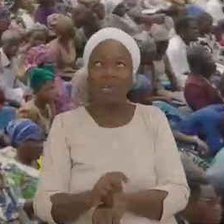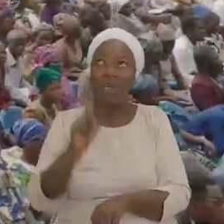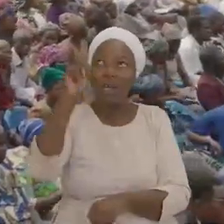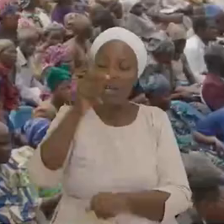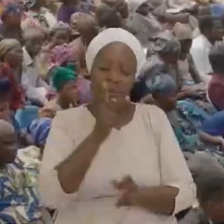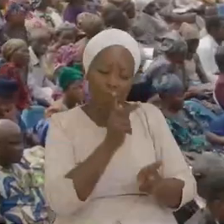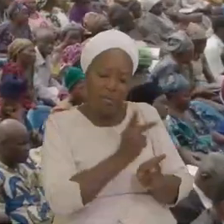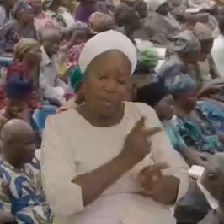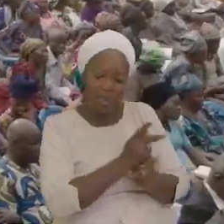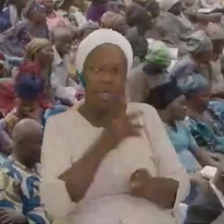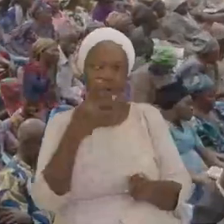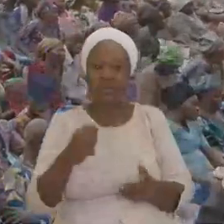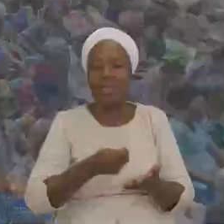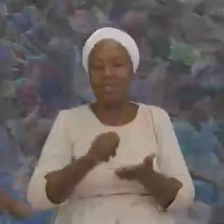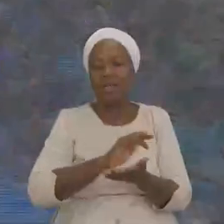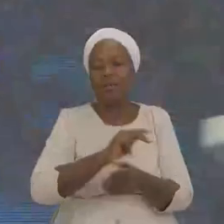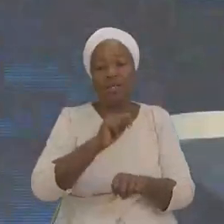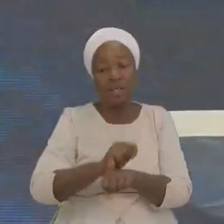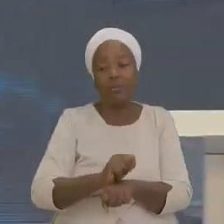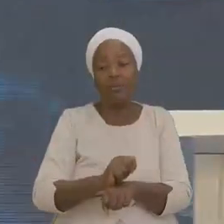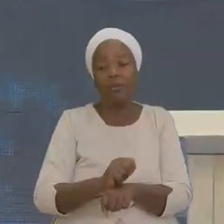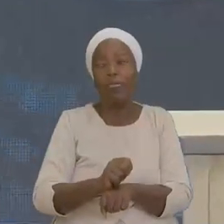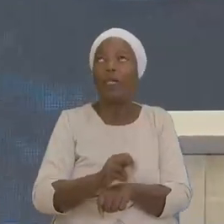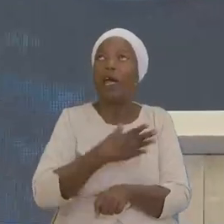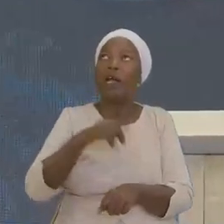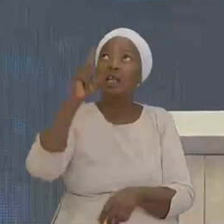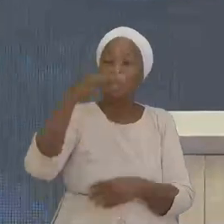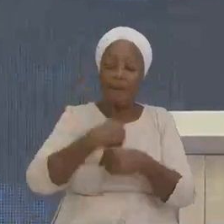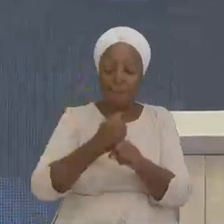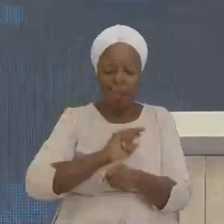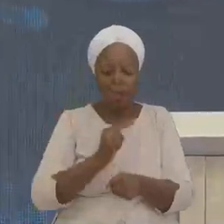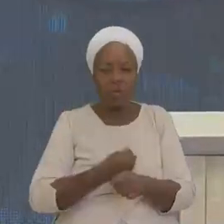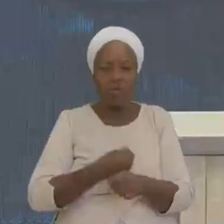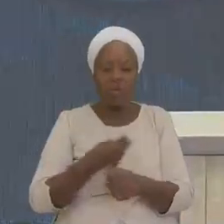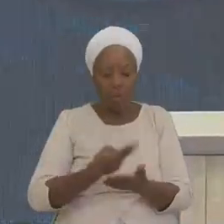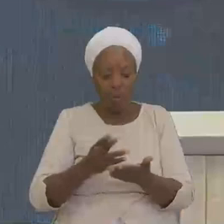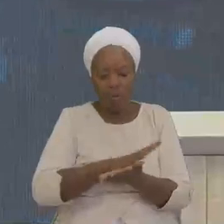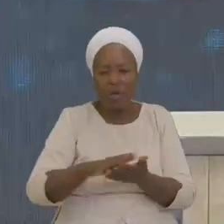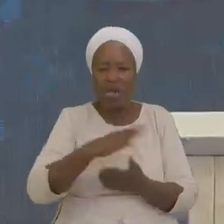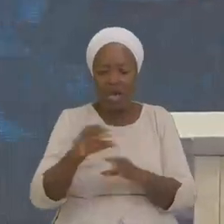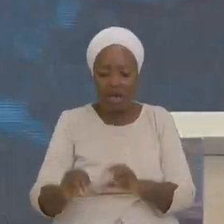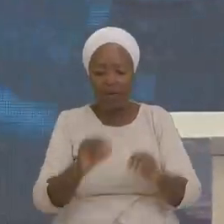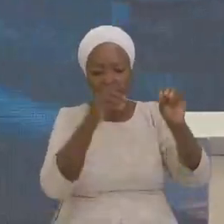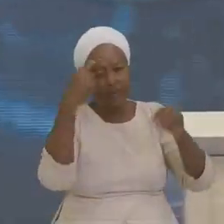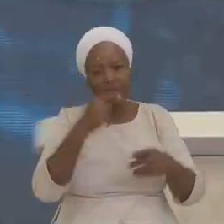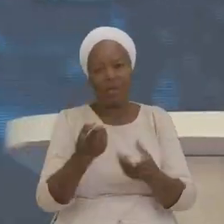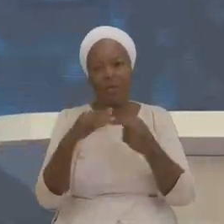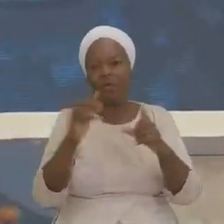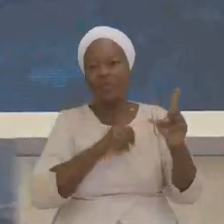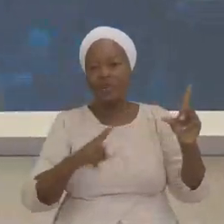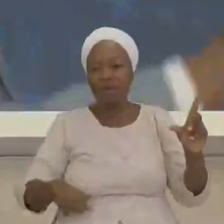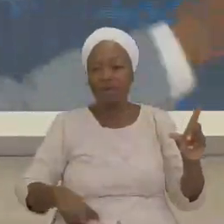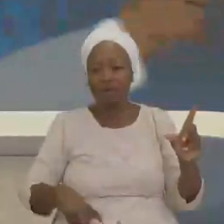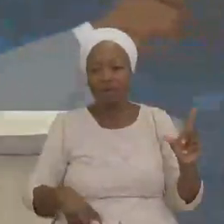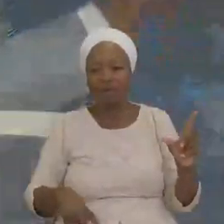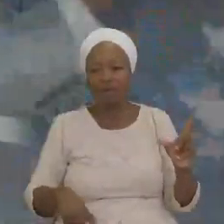Il purifie le temple, il préserve le temple, et il nous rend saints et